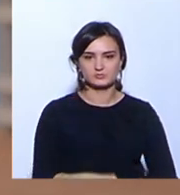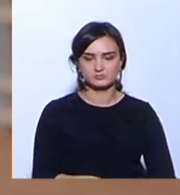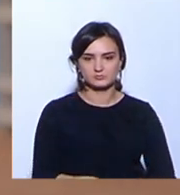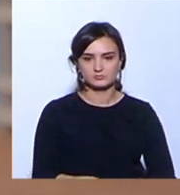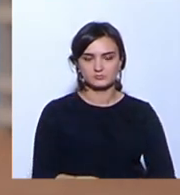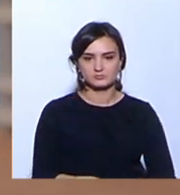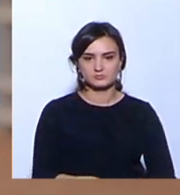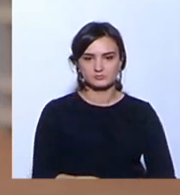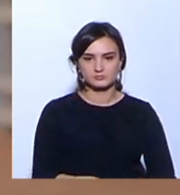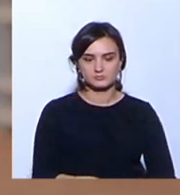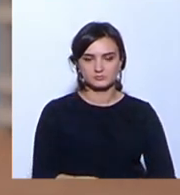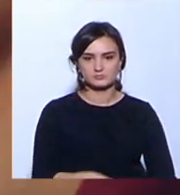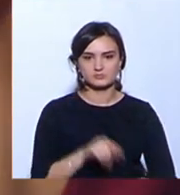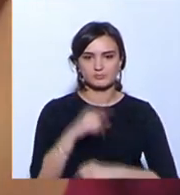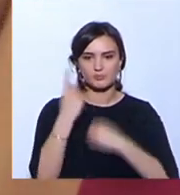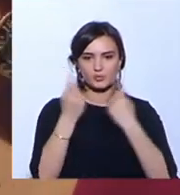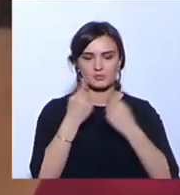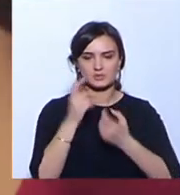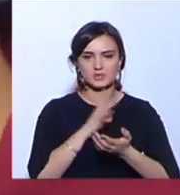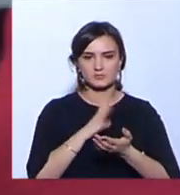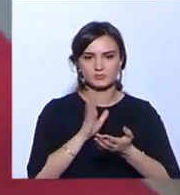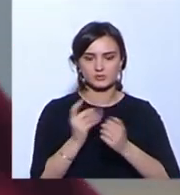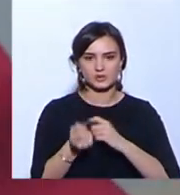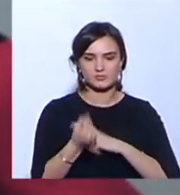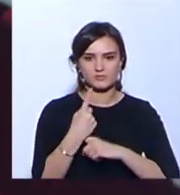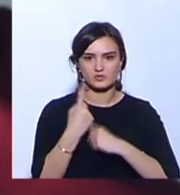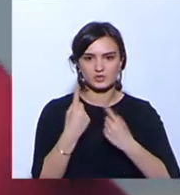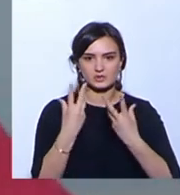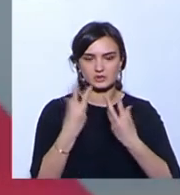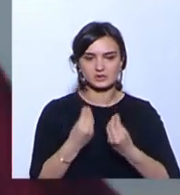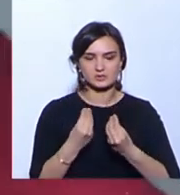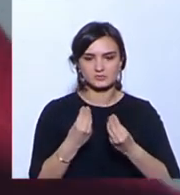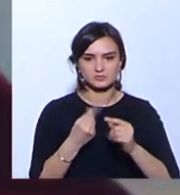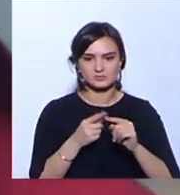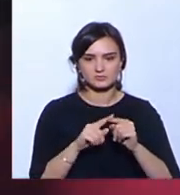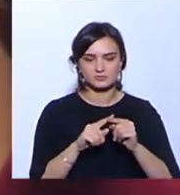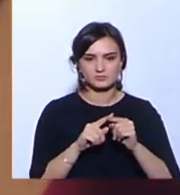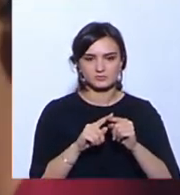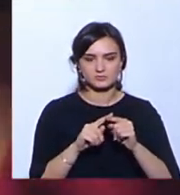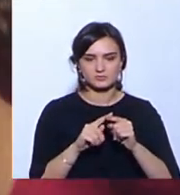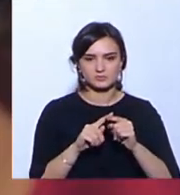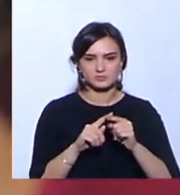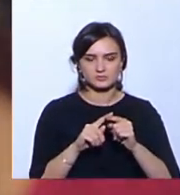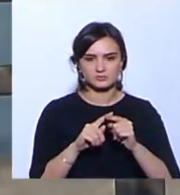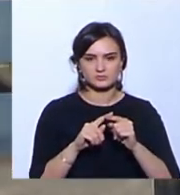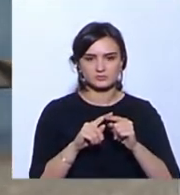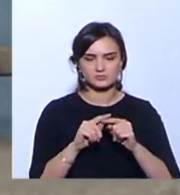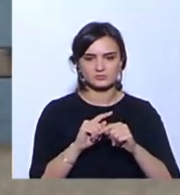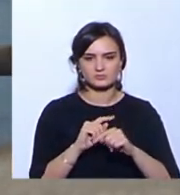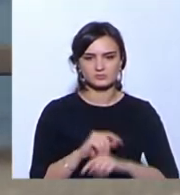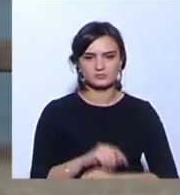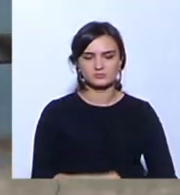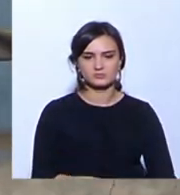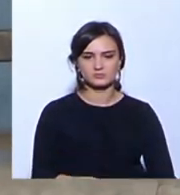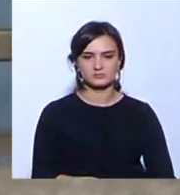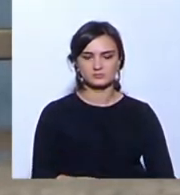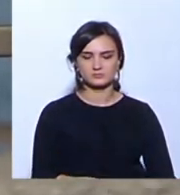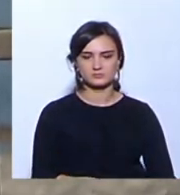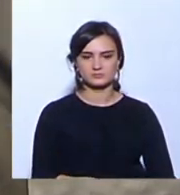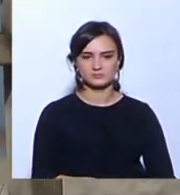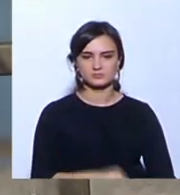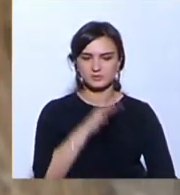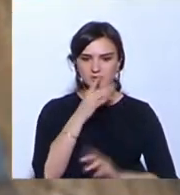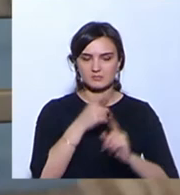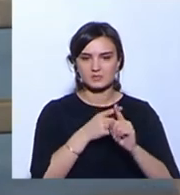არაფერი ინფორმაცია არ ჰქონდა ამის შესახებ. აღმოვაჩინე ერთ დღეს, რომ ისე ვეღარ ხედავდი, როგორც ჩემი თანაკლასელები და მეგობრები.